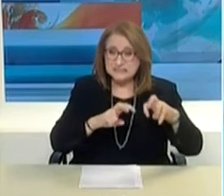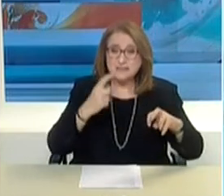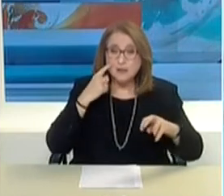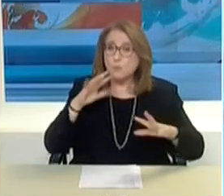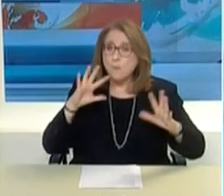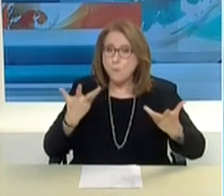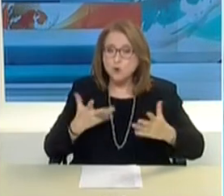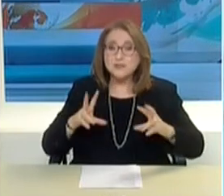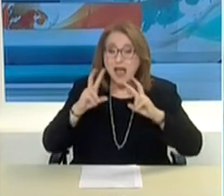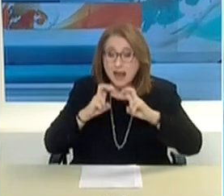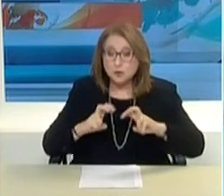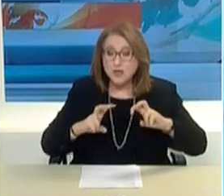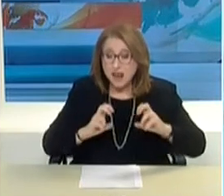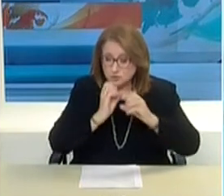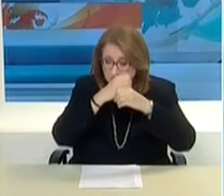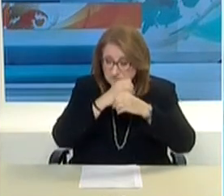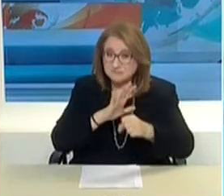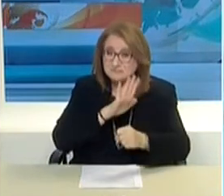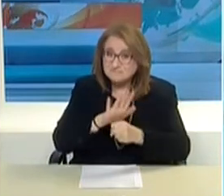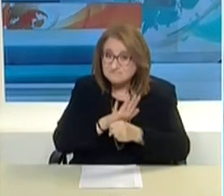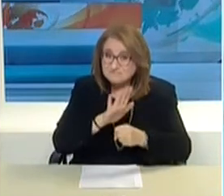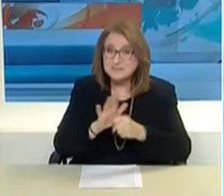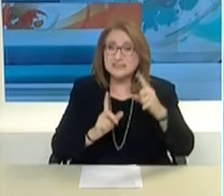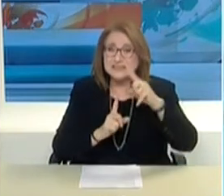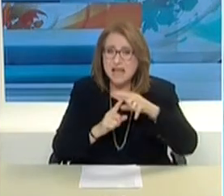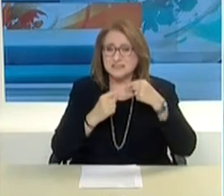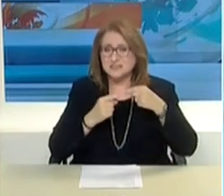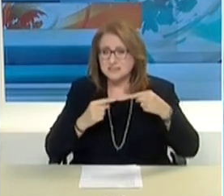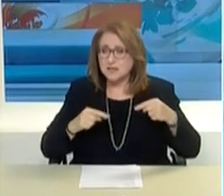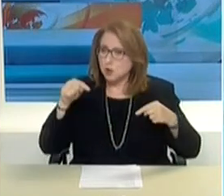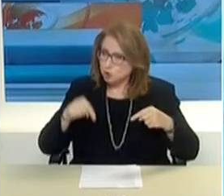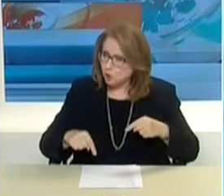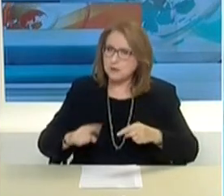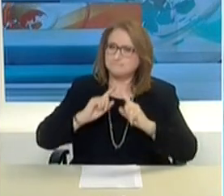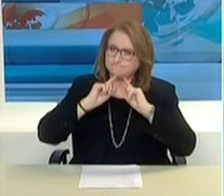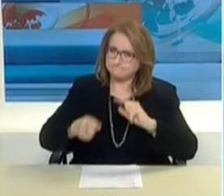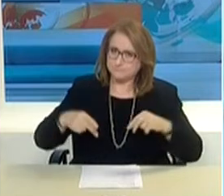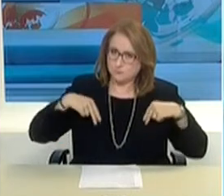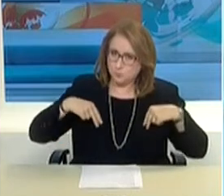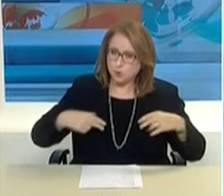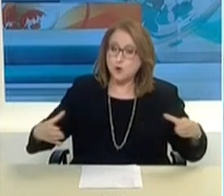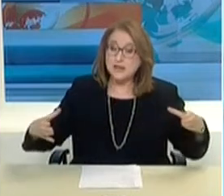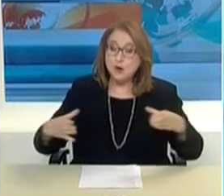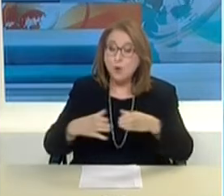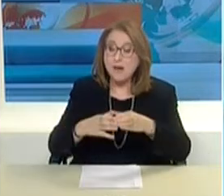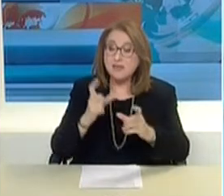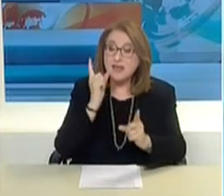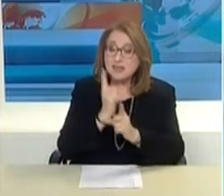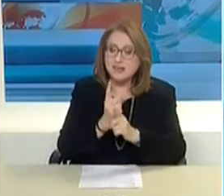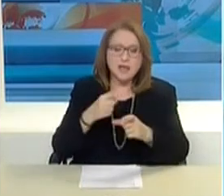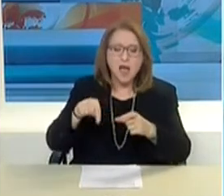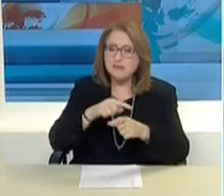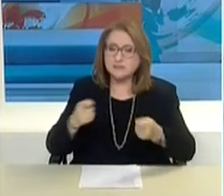των εργαστηριακών ελέγχων και την επάρκεια αυτών, ειδική ομάδα που τη συντονίζει διακεκριμένη